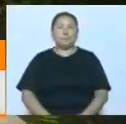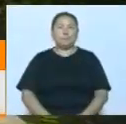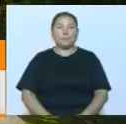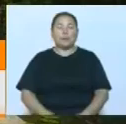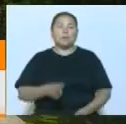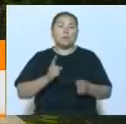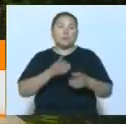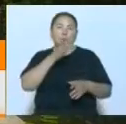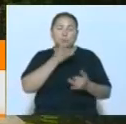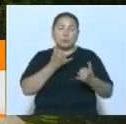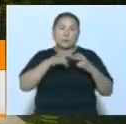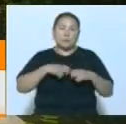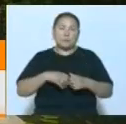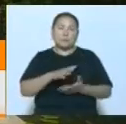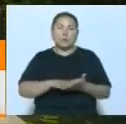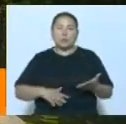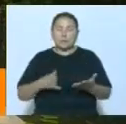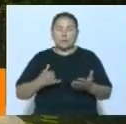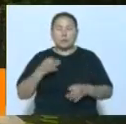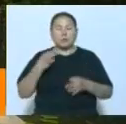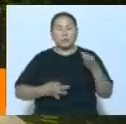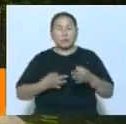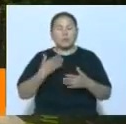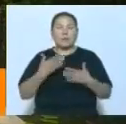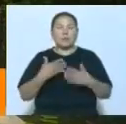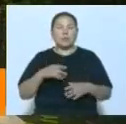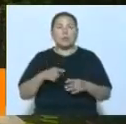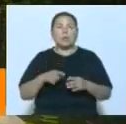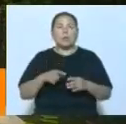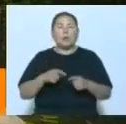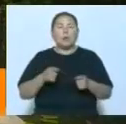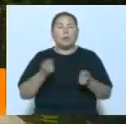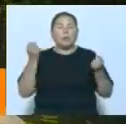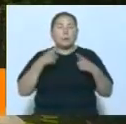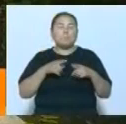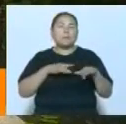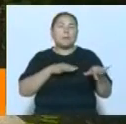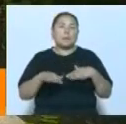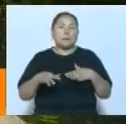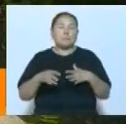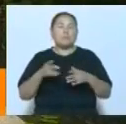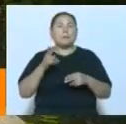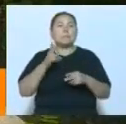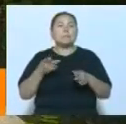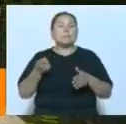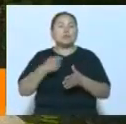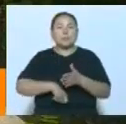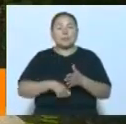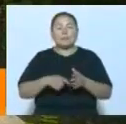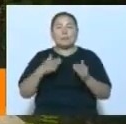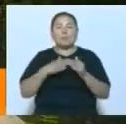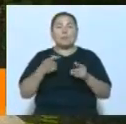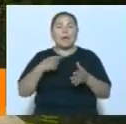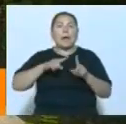В настоящее время расследование продолжается. Судом в отношении подозреваемого была применена мера пресечения в виде домашнего ареста.